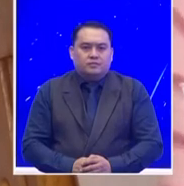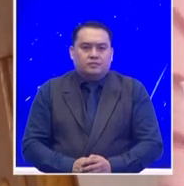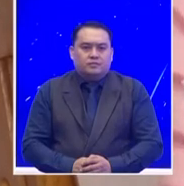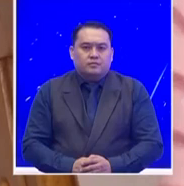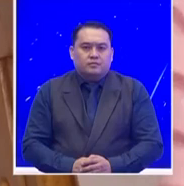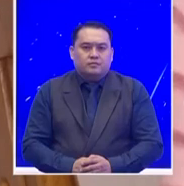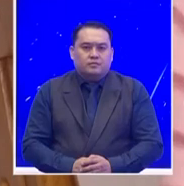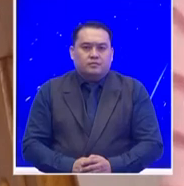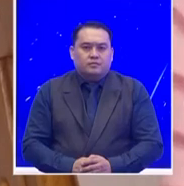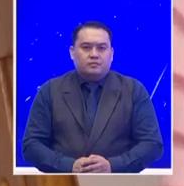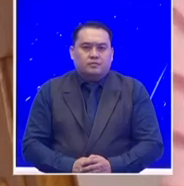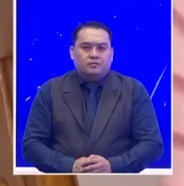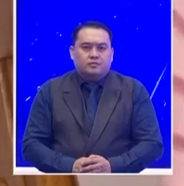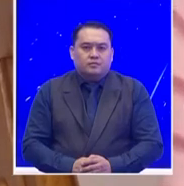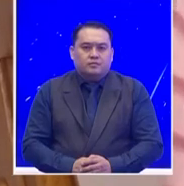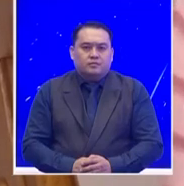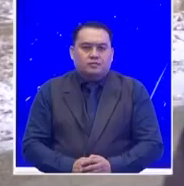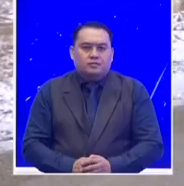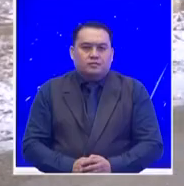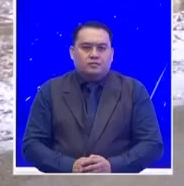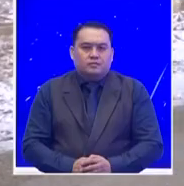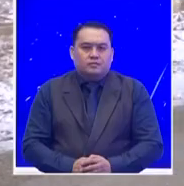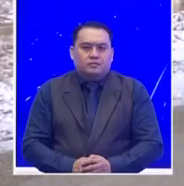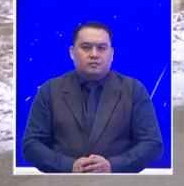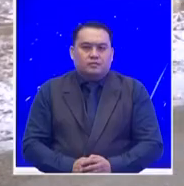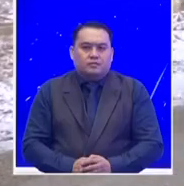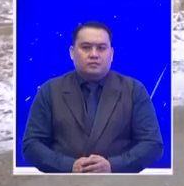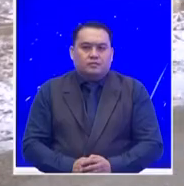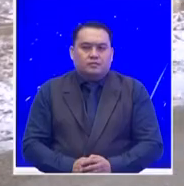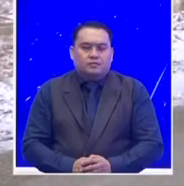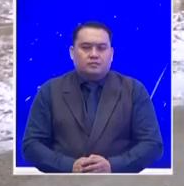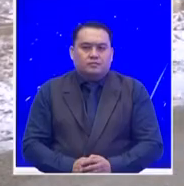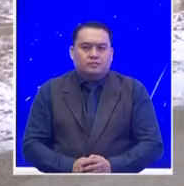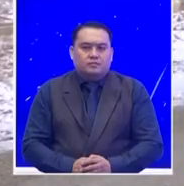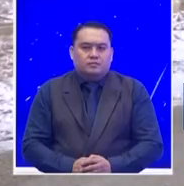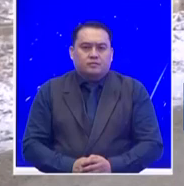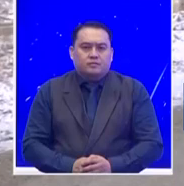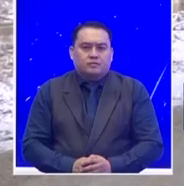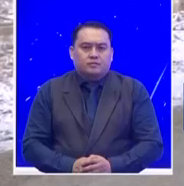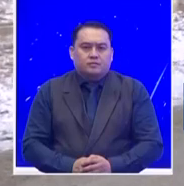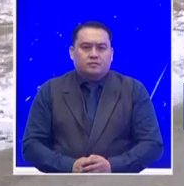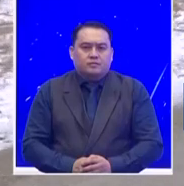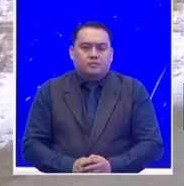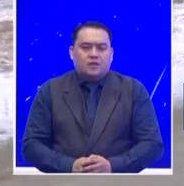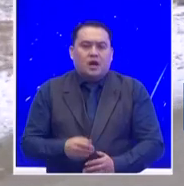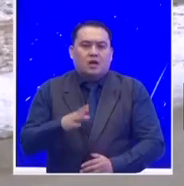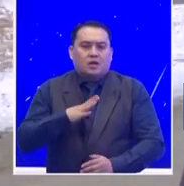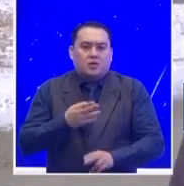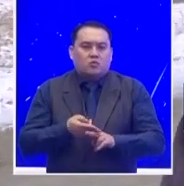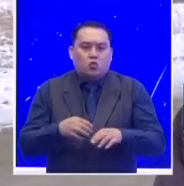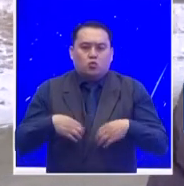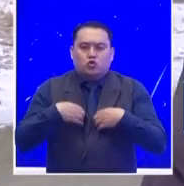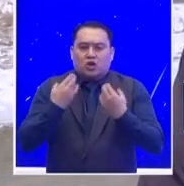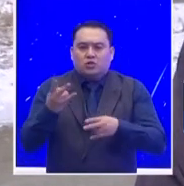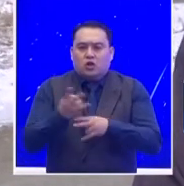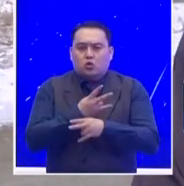Мырзаға рахмет, еске аламыз біз бұны. Енді аман қаламыз деп бардық қой үшін айтқан дейін, мочаға. Это была самая ужасная